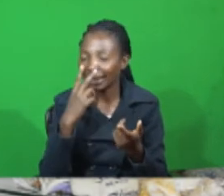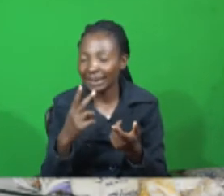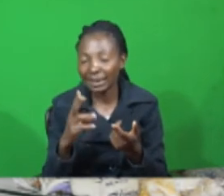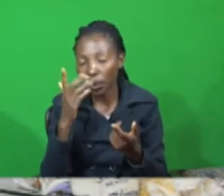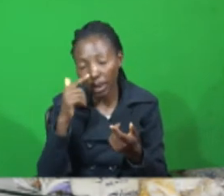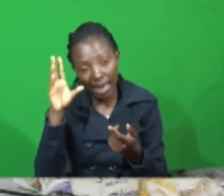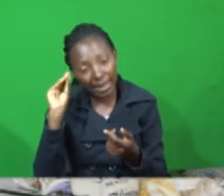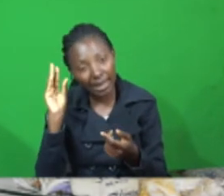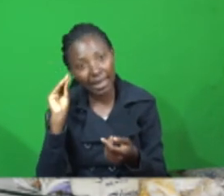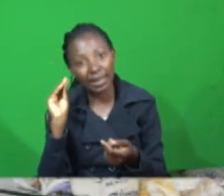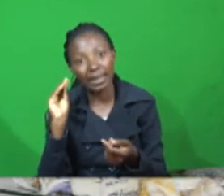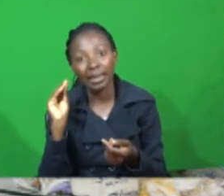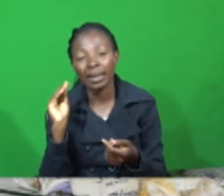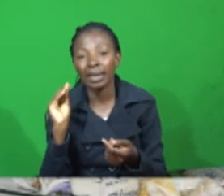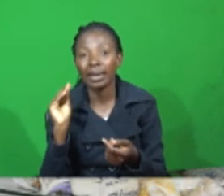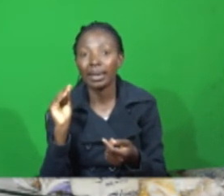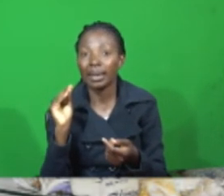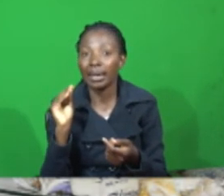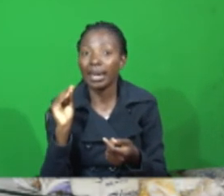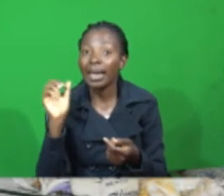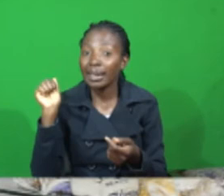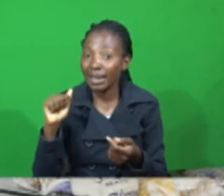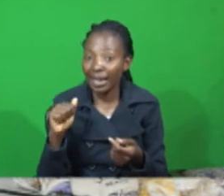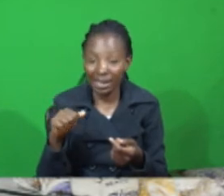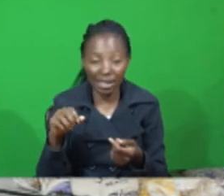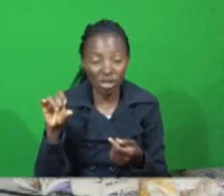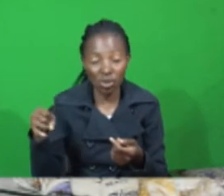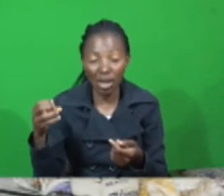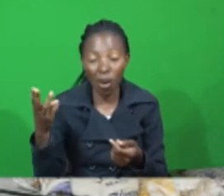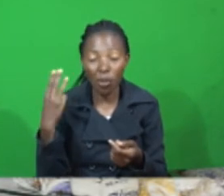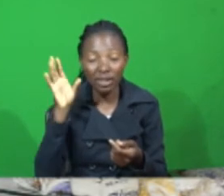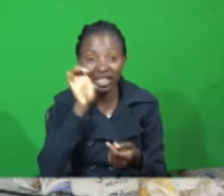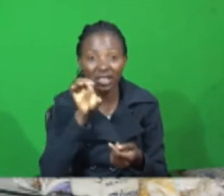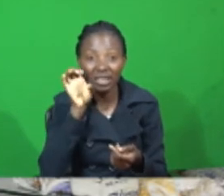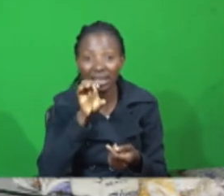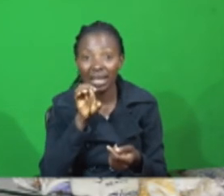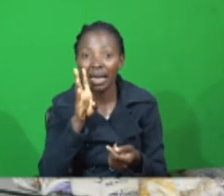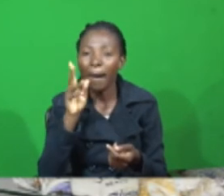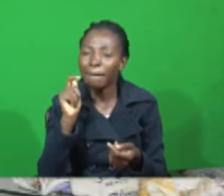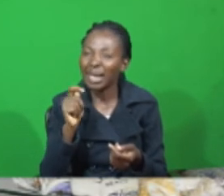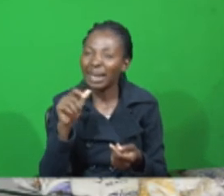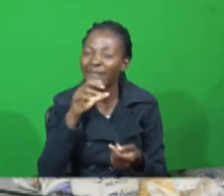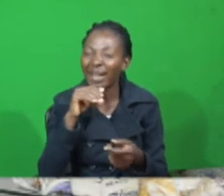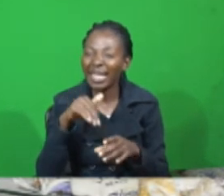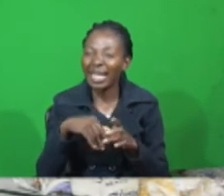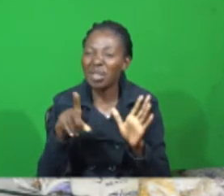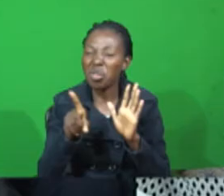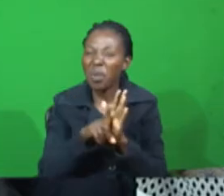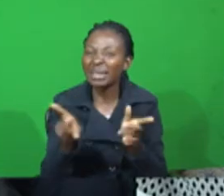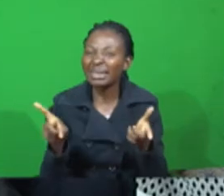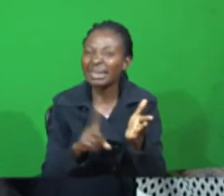mukudzidza kwatiri kuita kuti apa akatsotswa Judha uya avhara kumeso. But chiwa kuti tezvara vorara